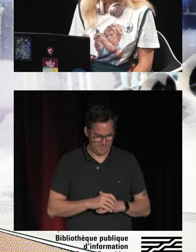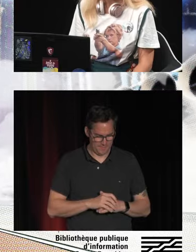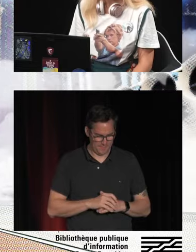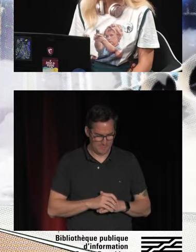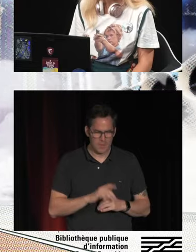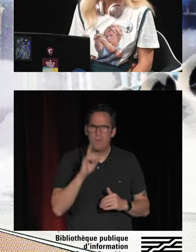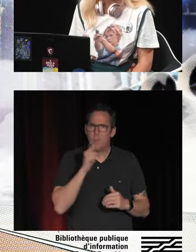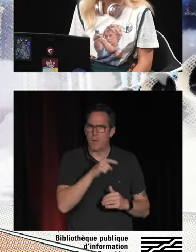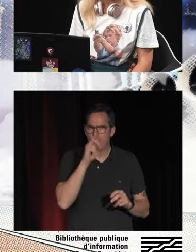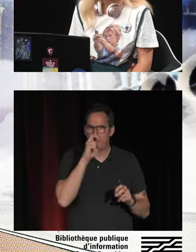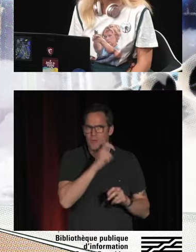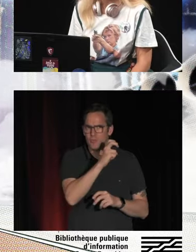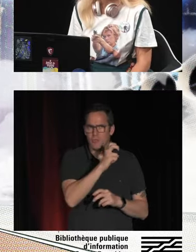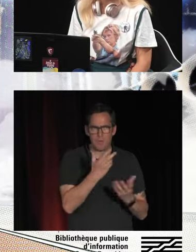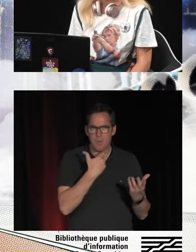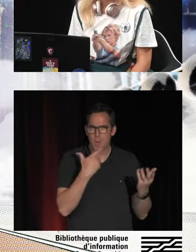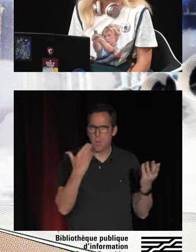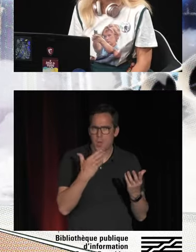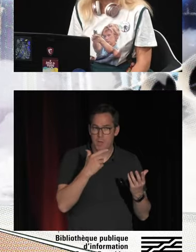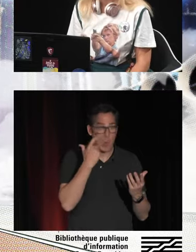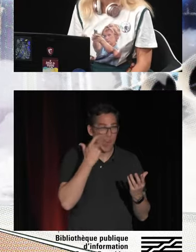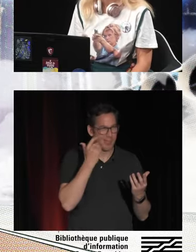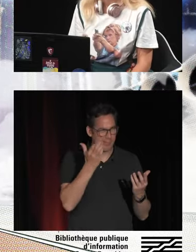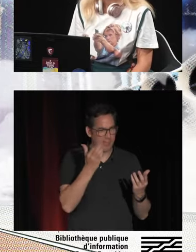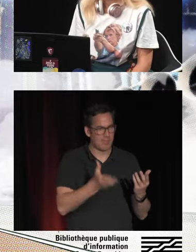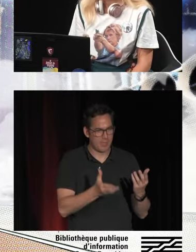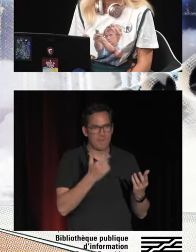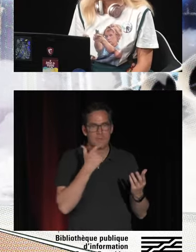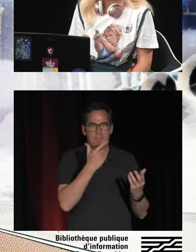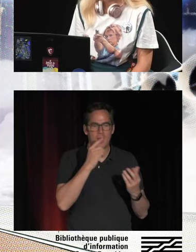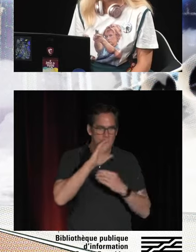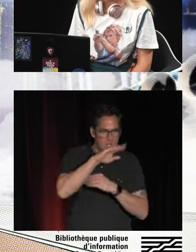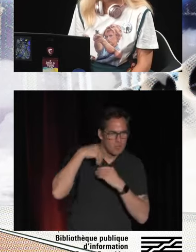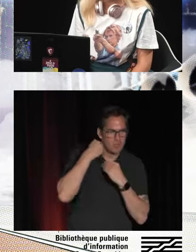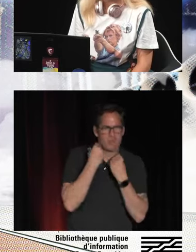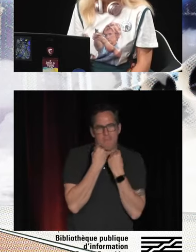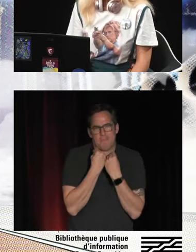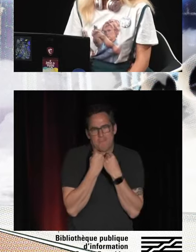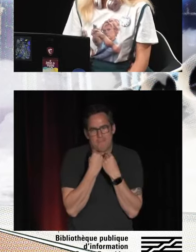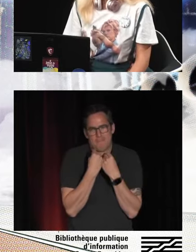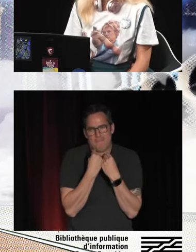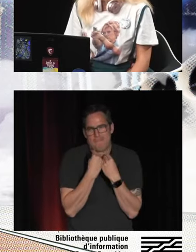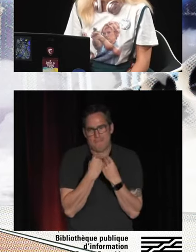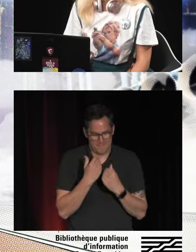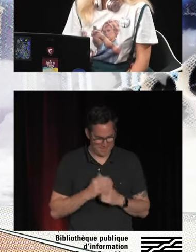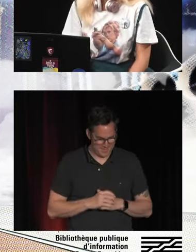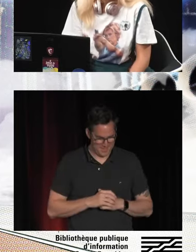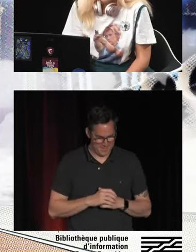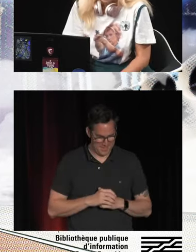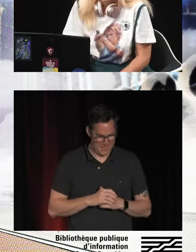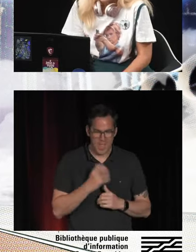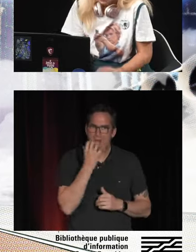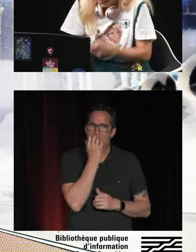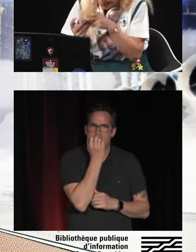que qu'est-ce qu'on va chercher sur cette montagne ? On va chercher, regardez, l'écharpe en soie. Non !